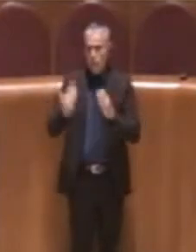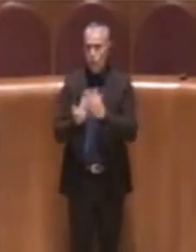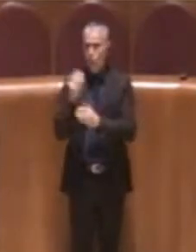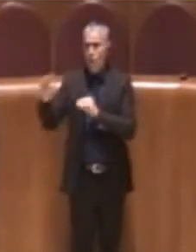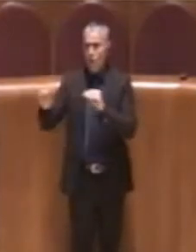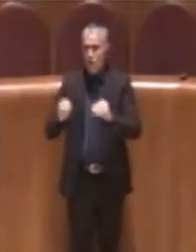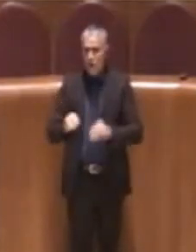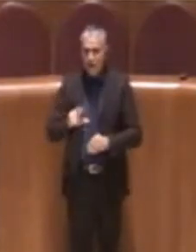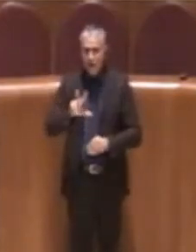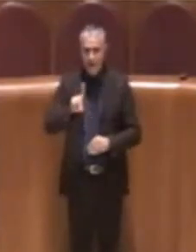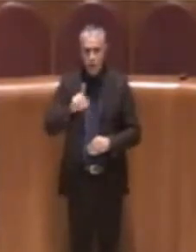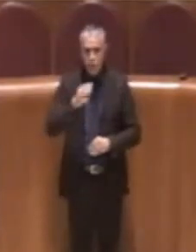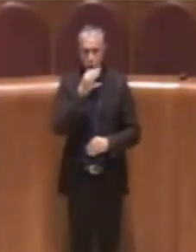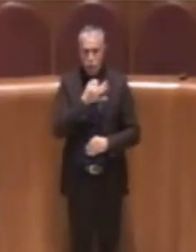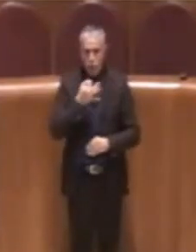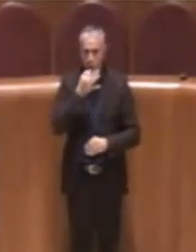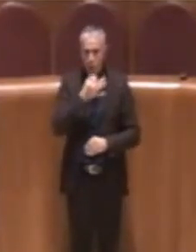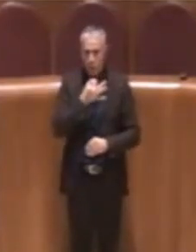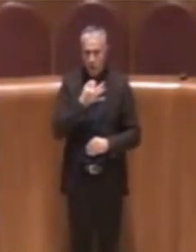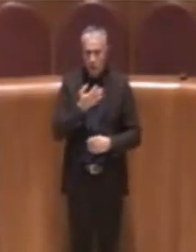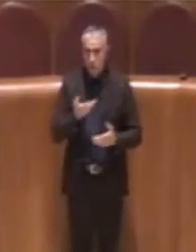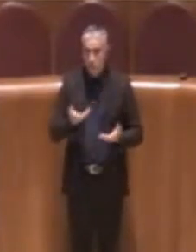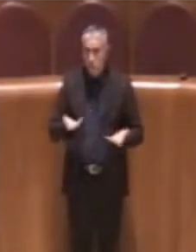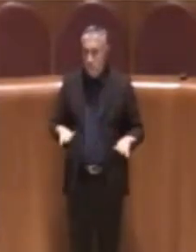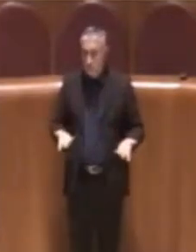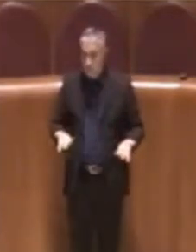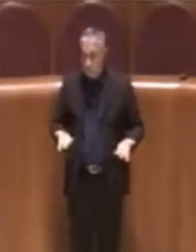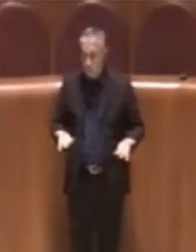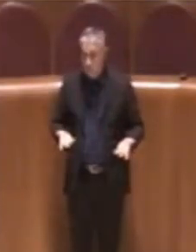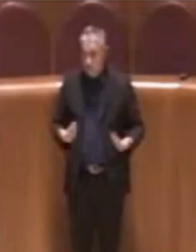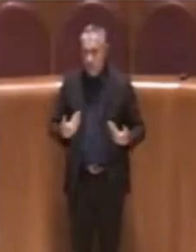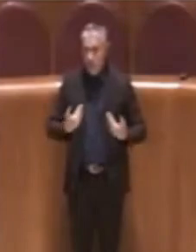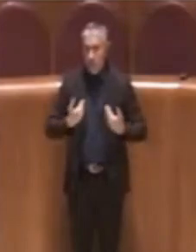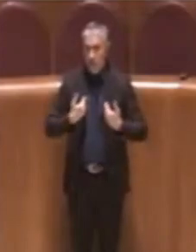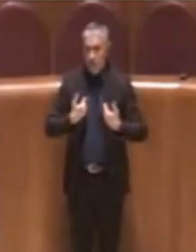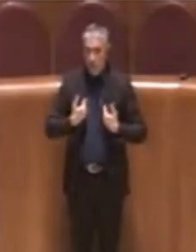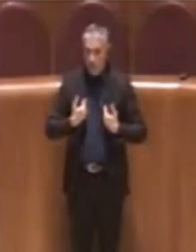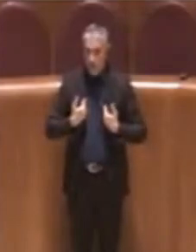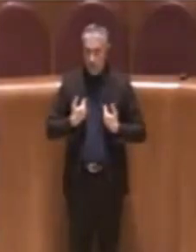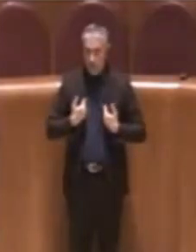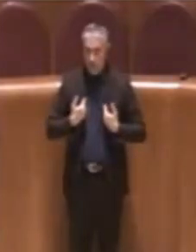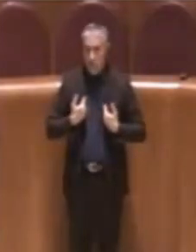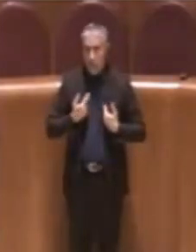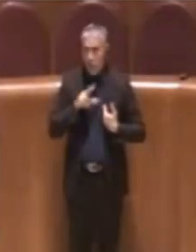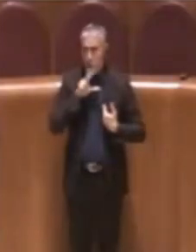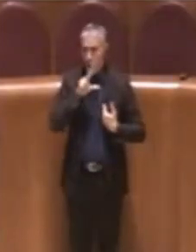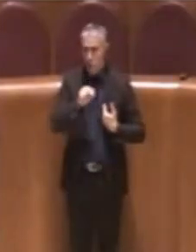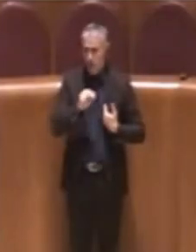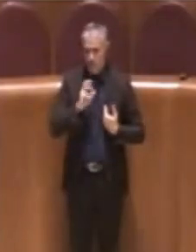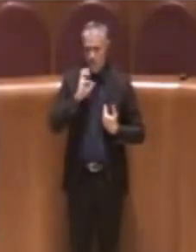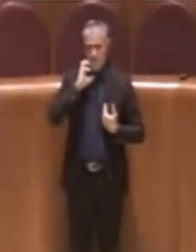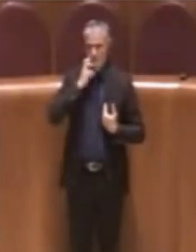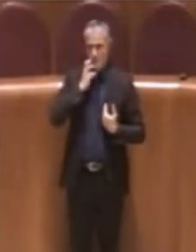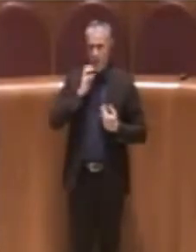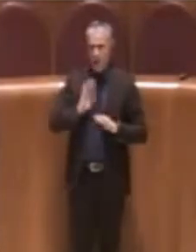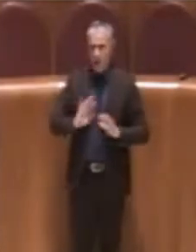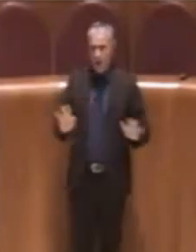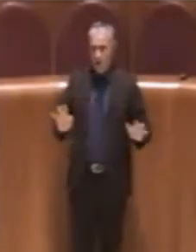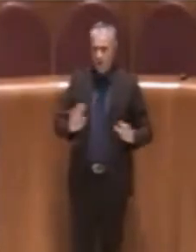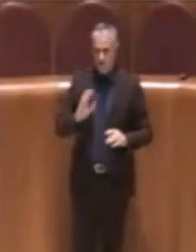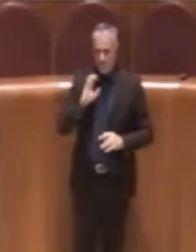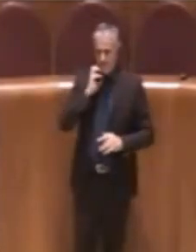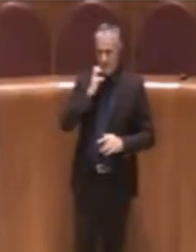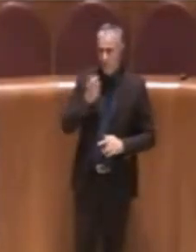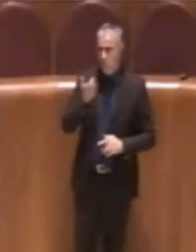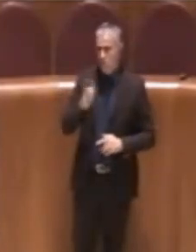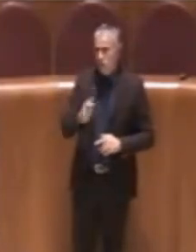ottobre. Ecco, io ho parlato di anomalia, perché a mio avviso,